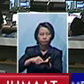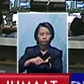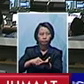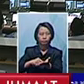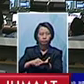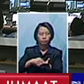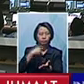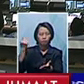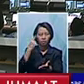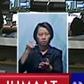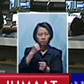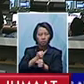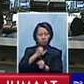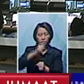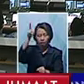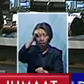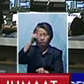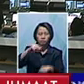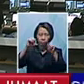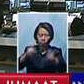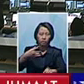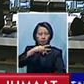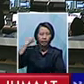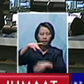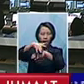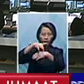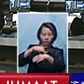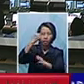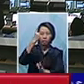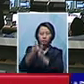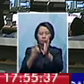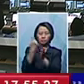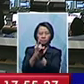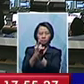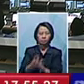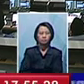suami yang bekerja, kerajaan juga dibenarkan pulang lebih awal 1 jam.